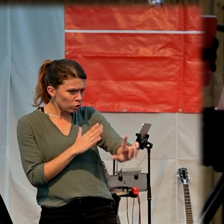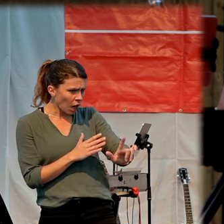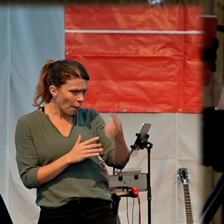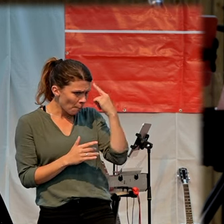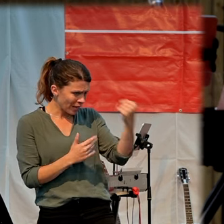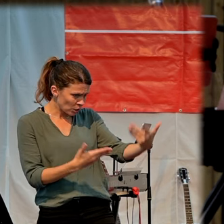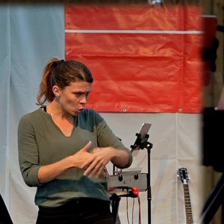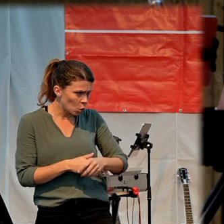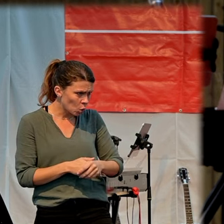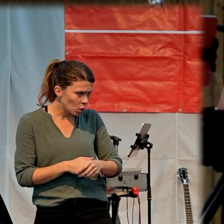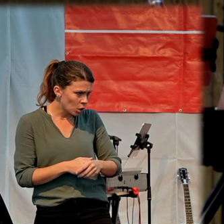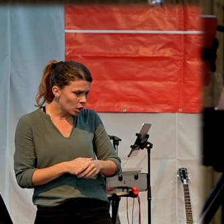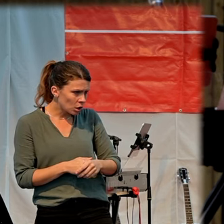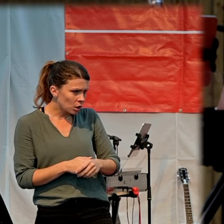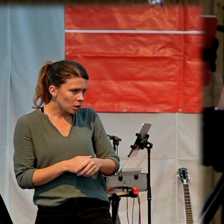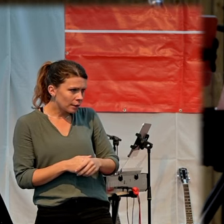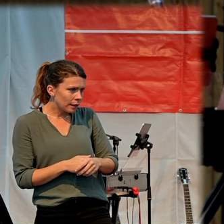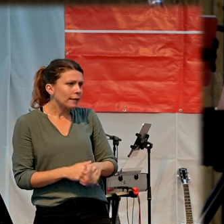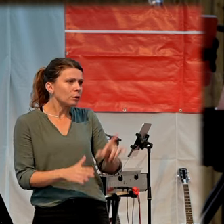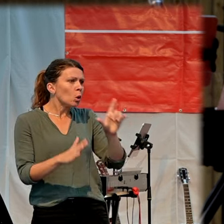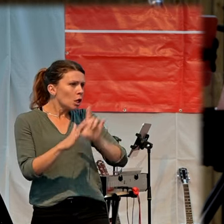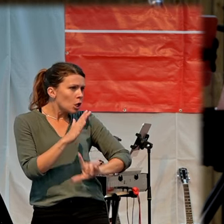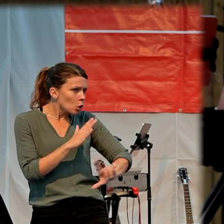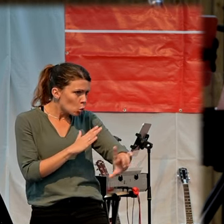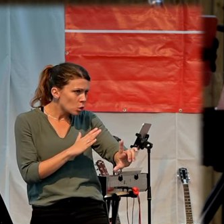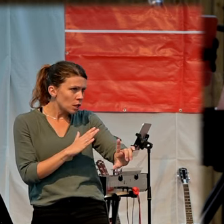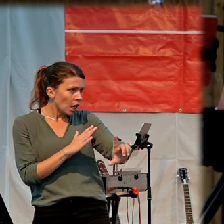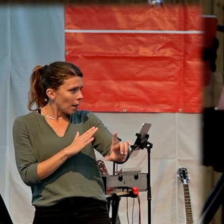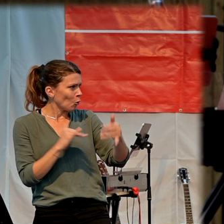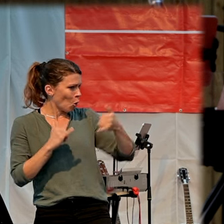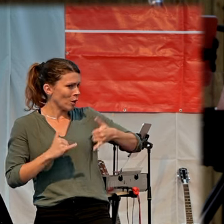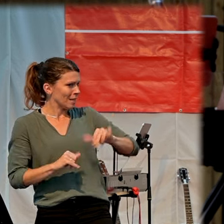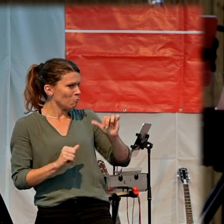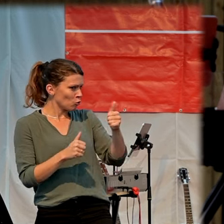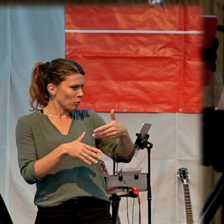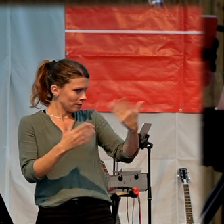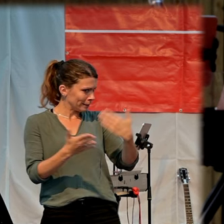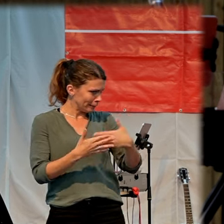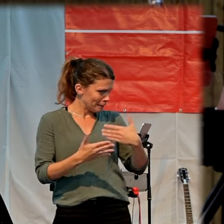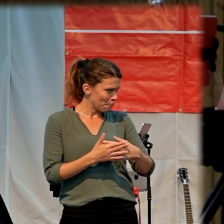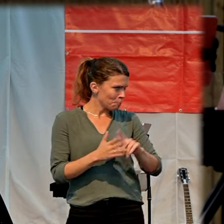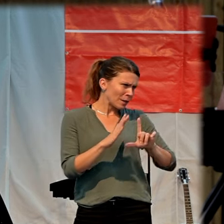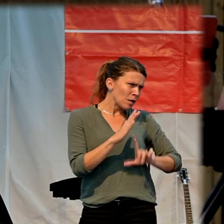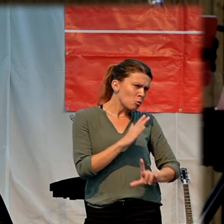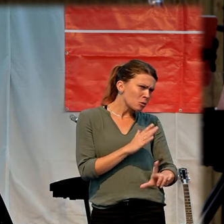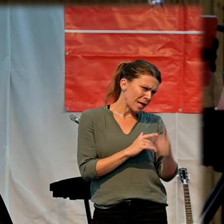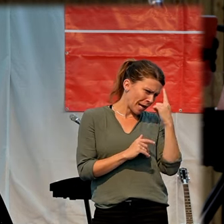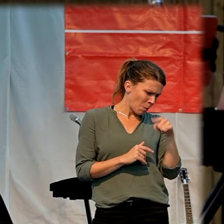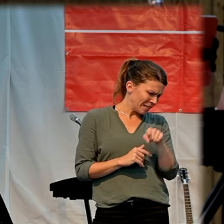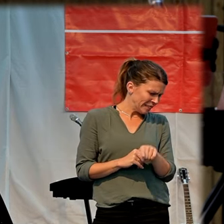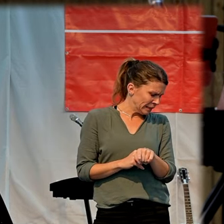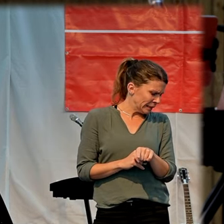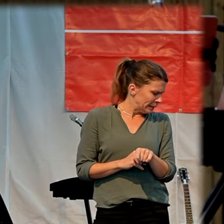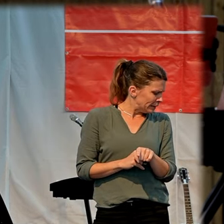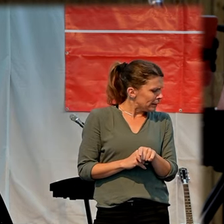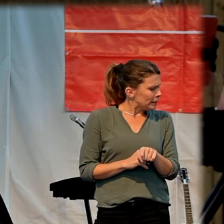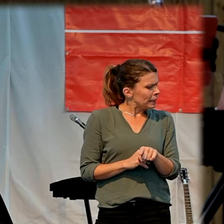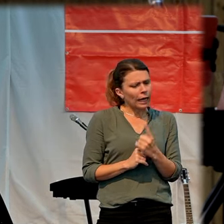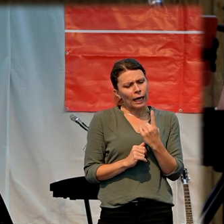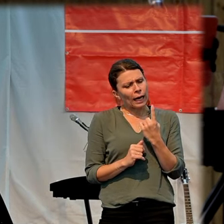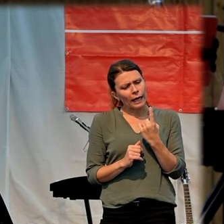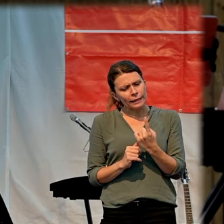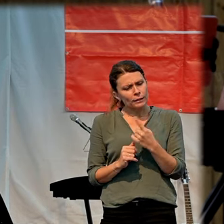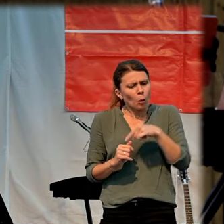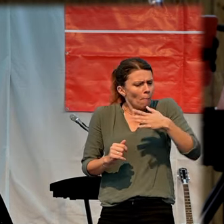Wenn wir schon ihn geehrt haben, wollen wir ihn auch richtig ehren. Also an der Stelle hat er, glaube ich, eine Denkkurve anders genommen als